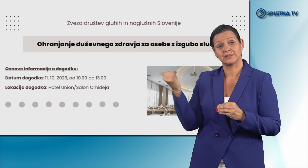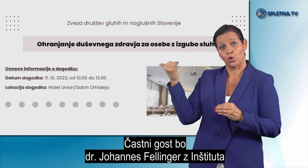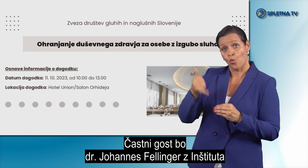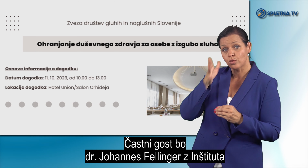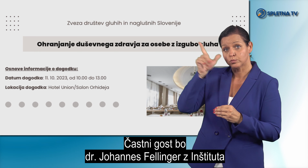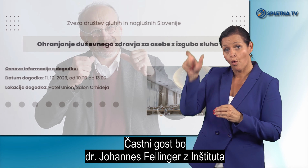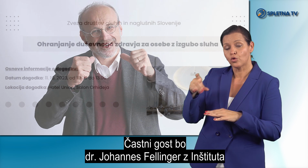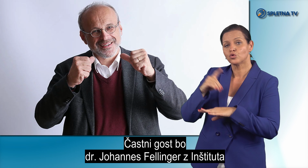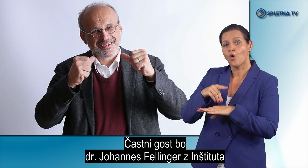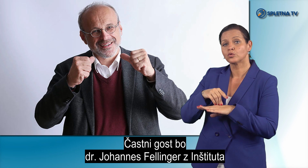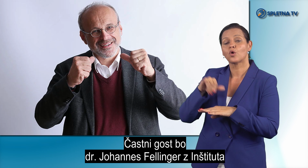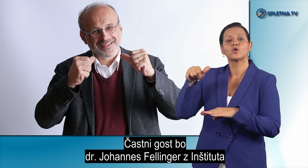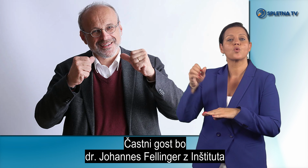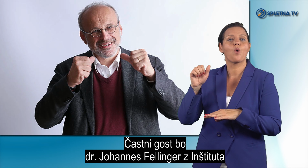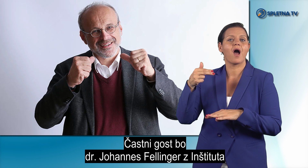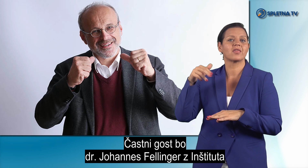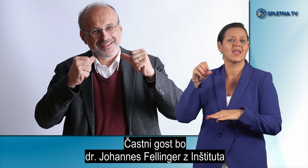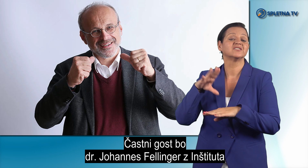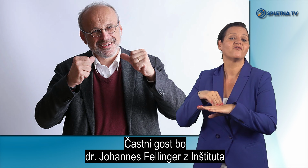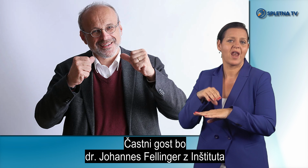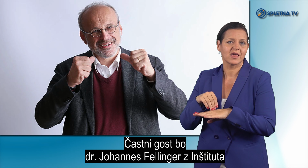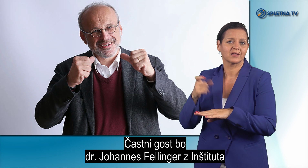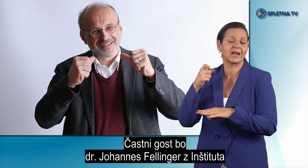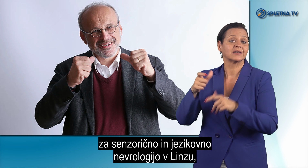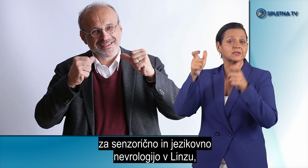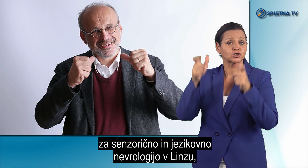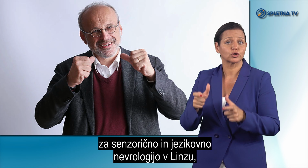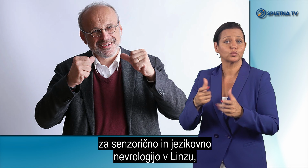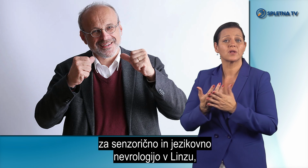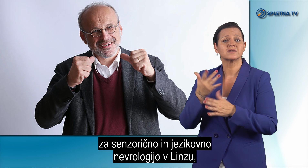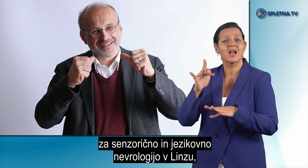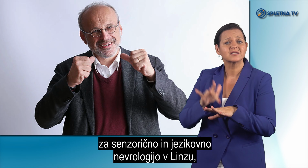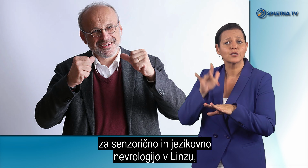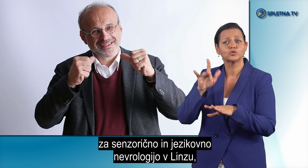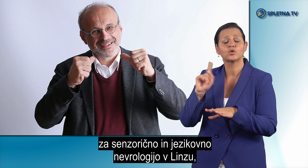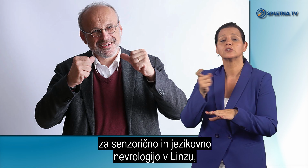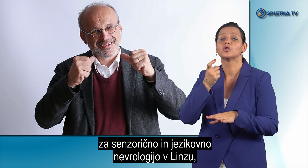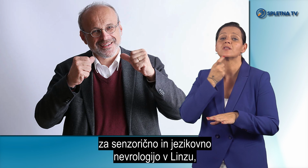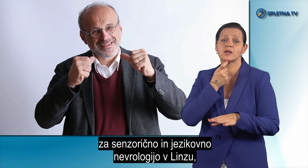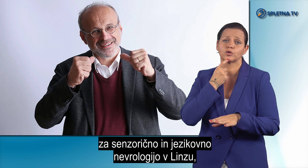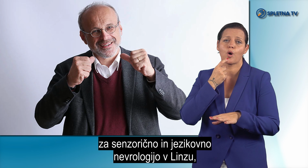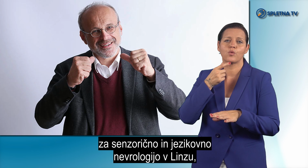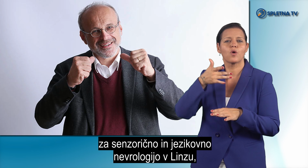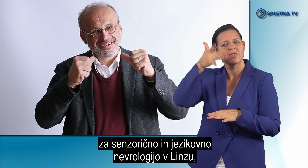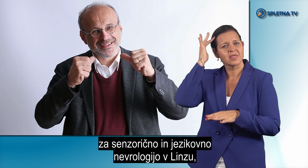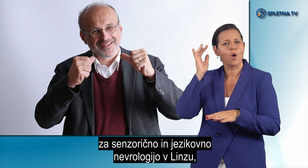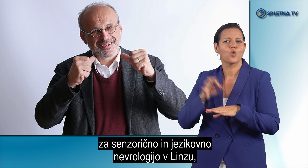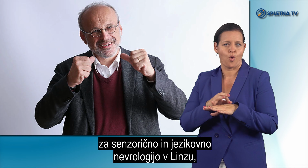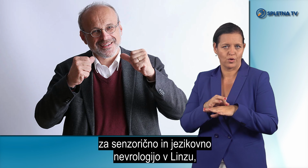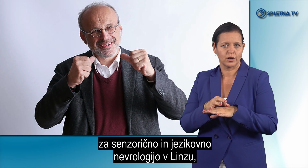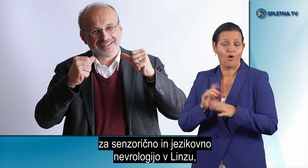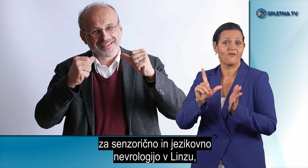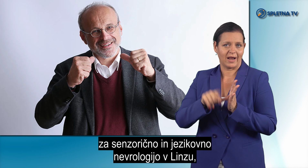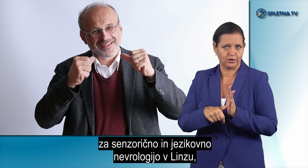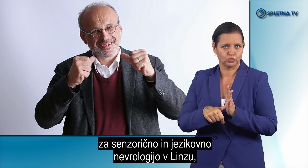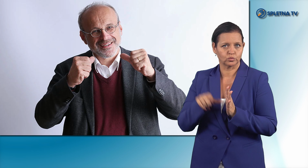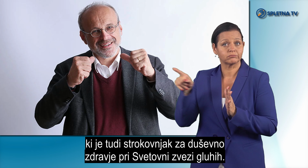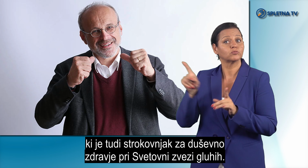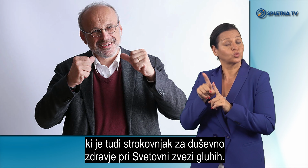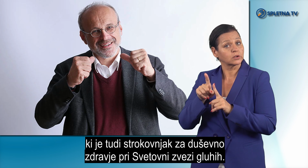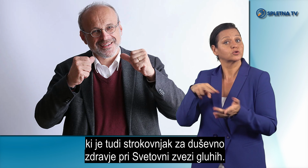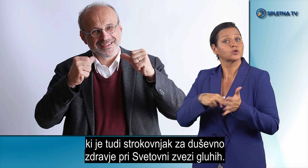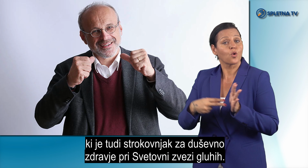Častni gost bo dr. Johannes Felinger z Inštituta za senzorično in jezikovno nevrologijo v Linzu, ki je tudi strokovnjak